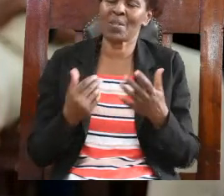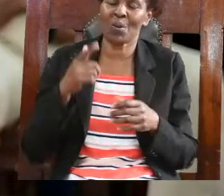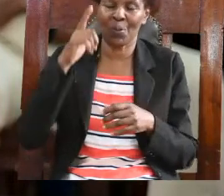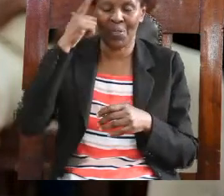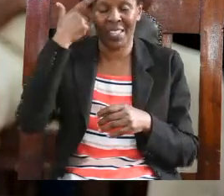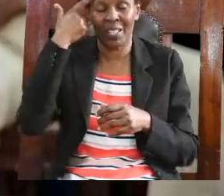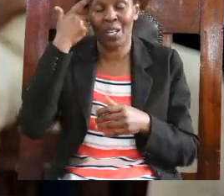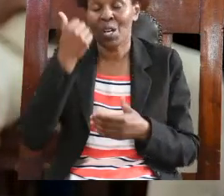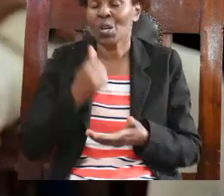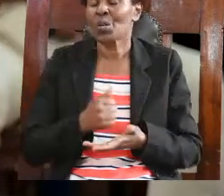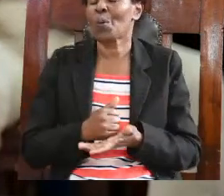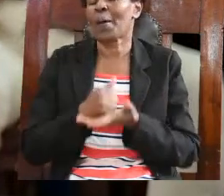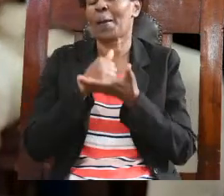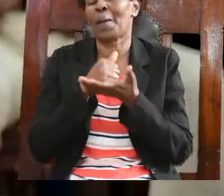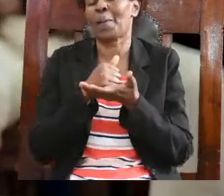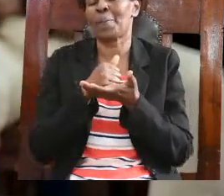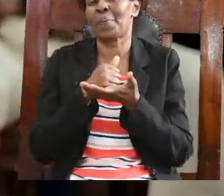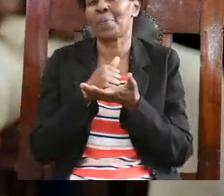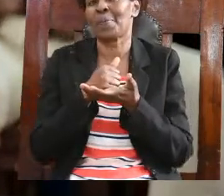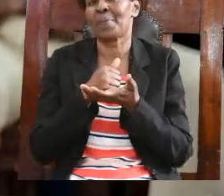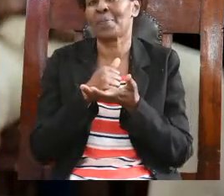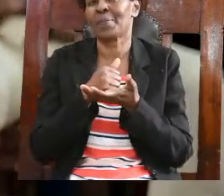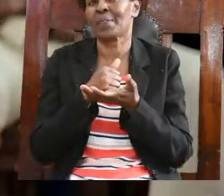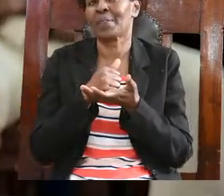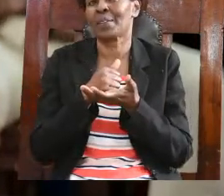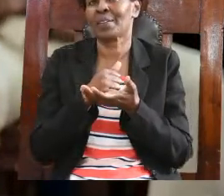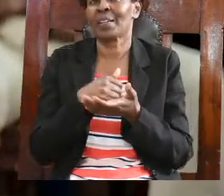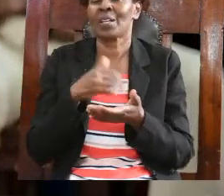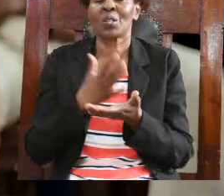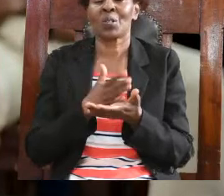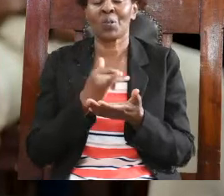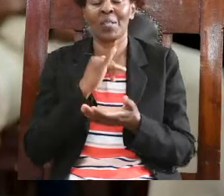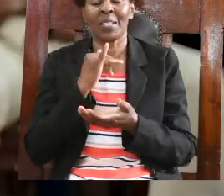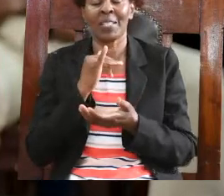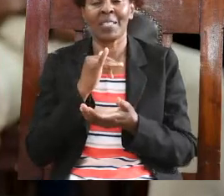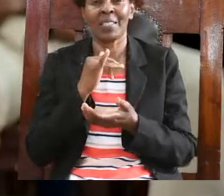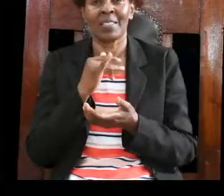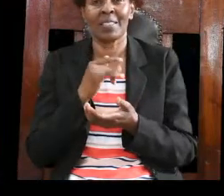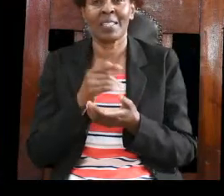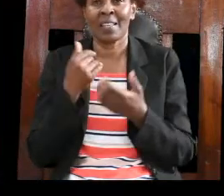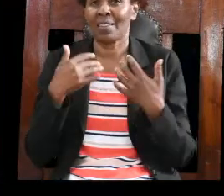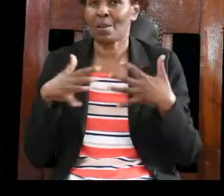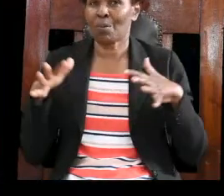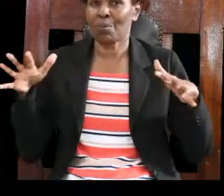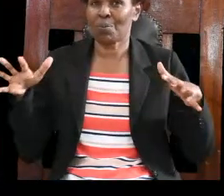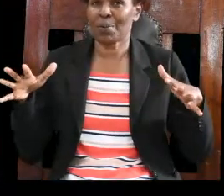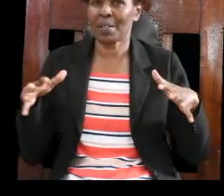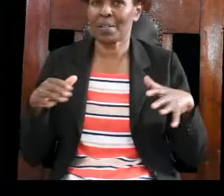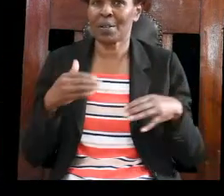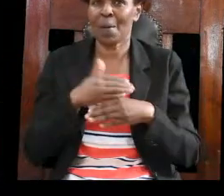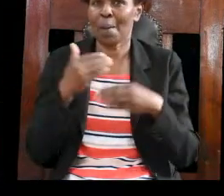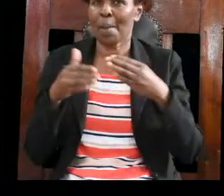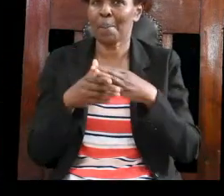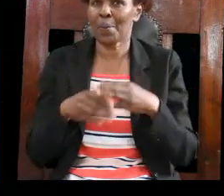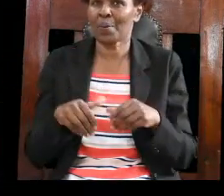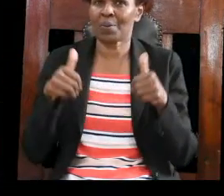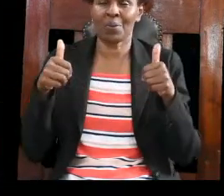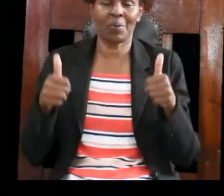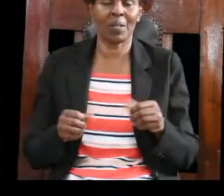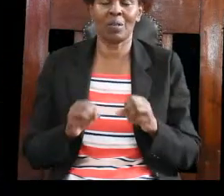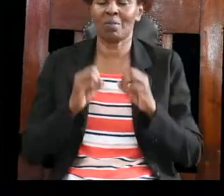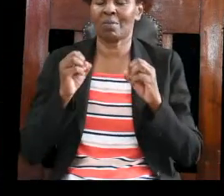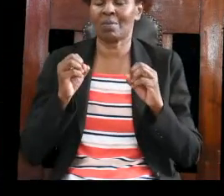tu kipepeo atoke, amsaidie atoke. Ukweli ni kwamba mabawa haitakuwa imejengwa vizuri. Haitakuwa